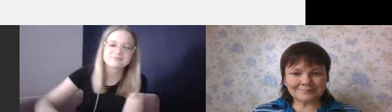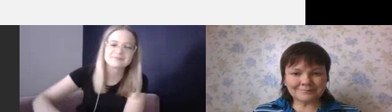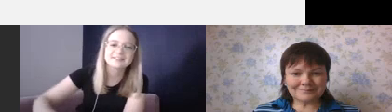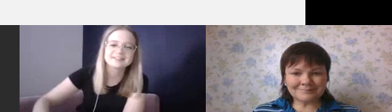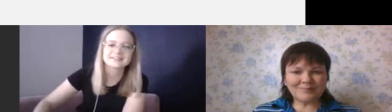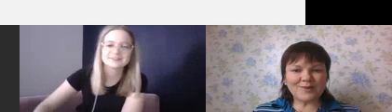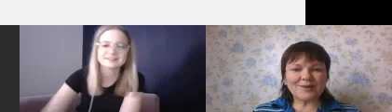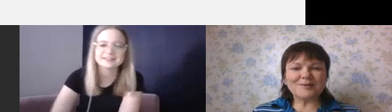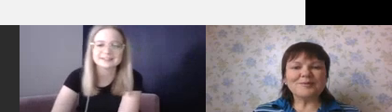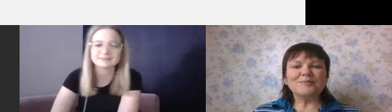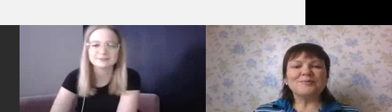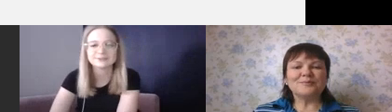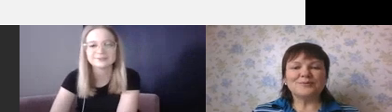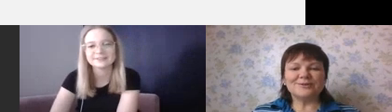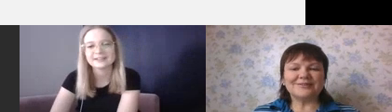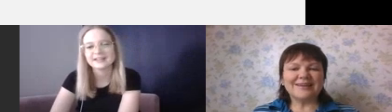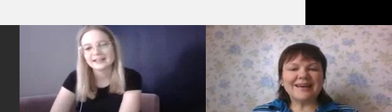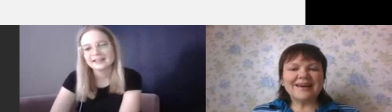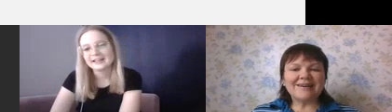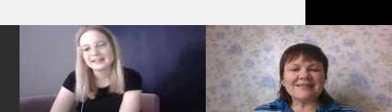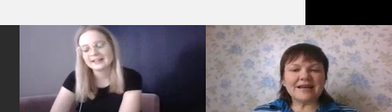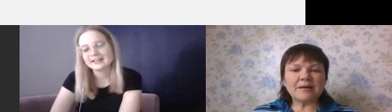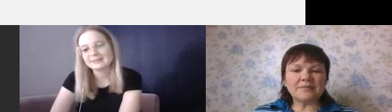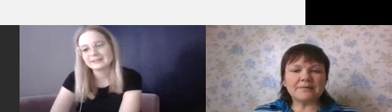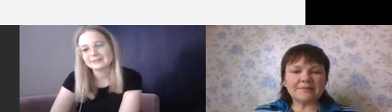seda sisseastumistingimusi muutud.